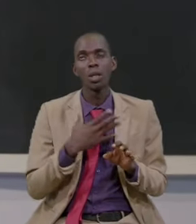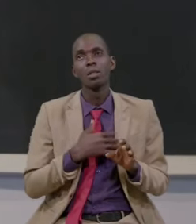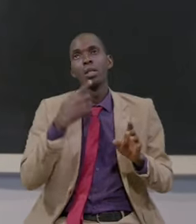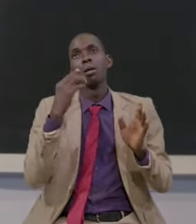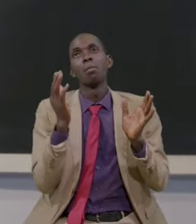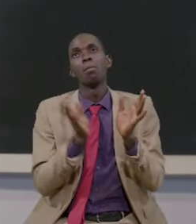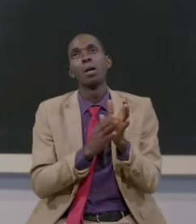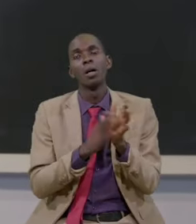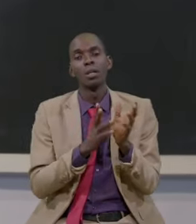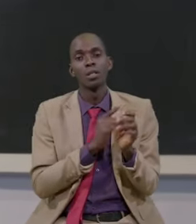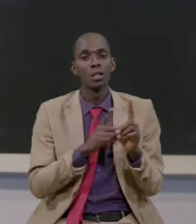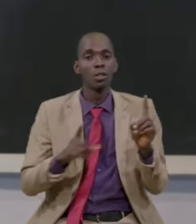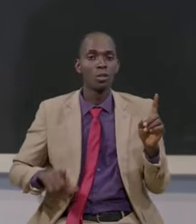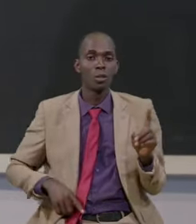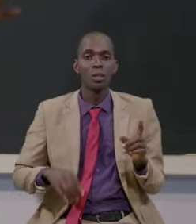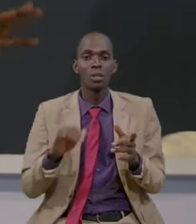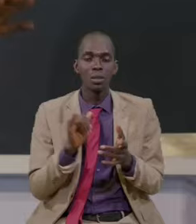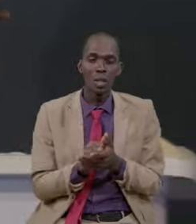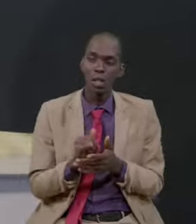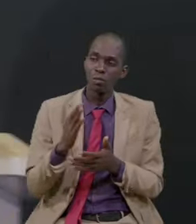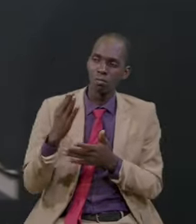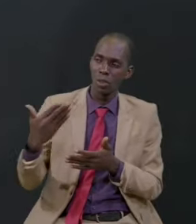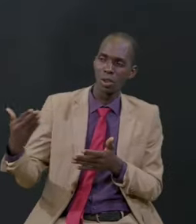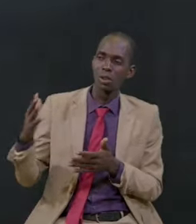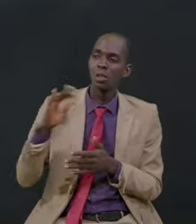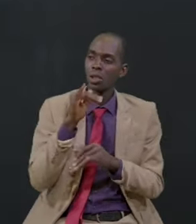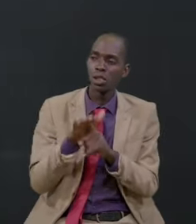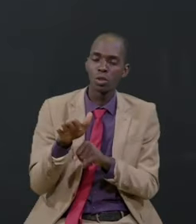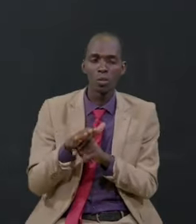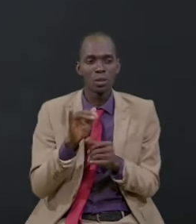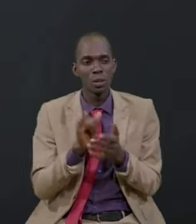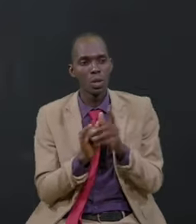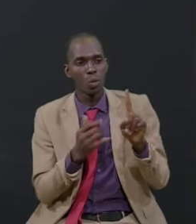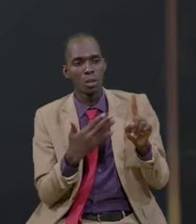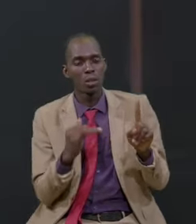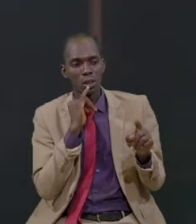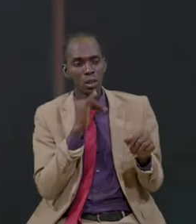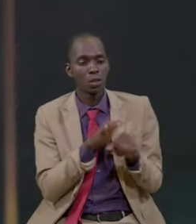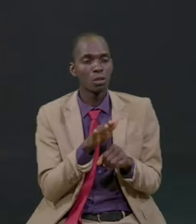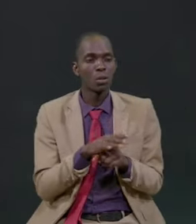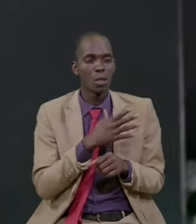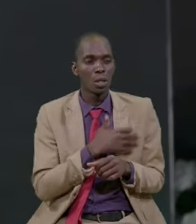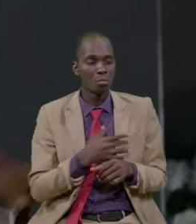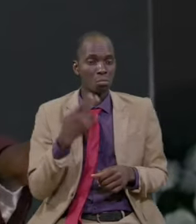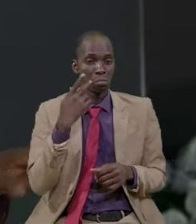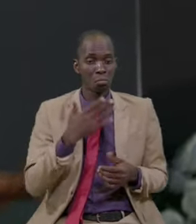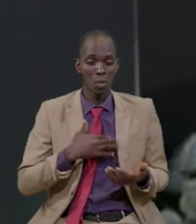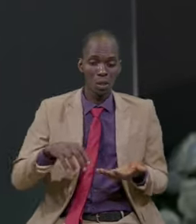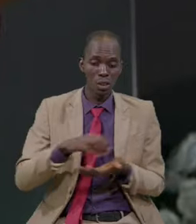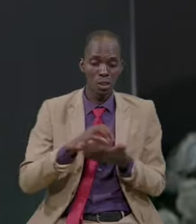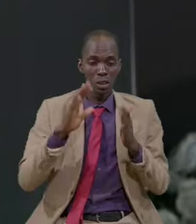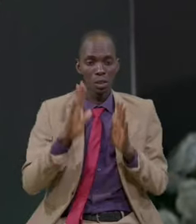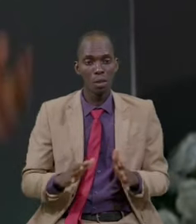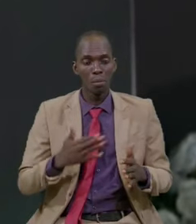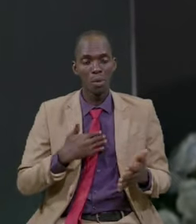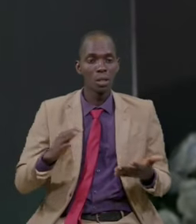Dieu, quelque chose arrivera. Cette chose là-bas le fera. Mes chantres, ma